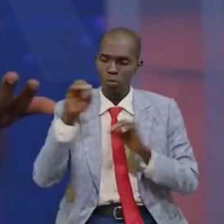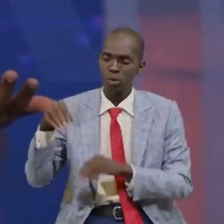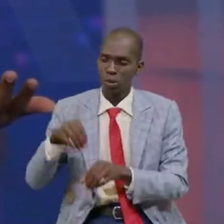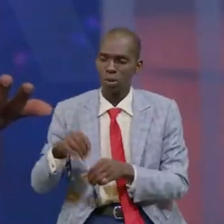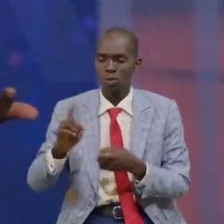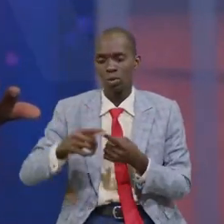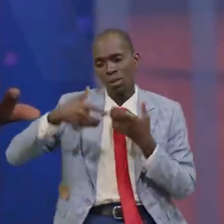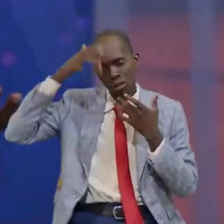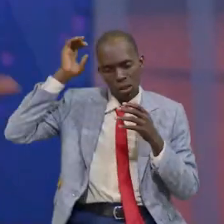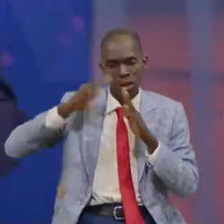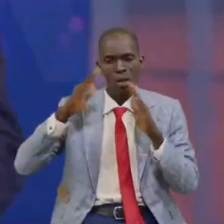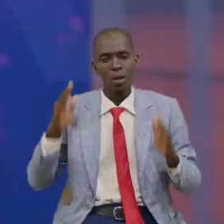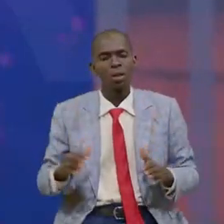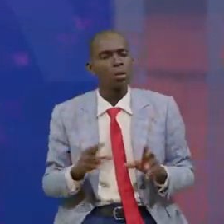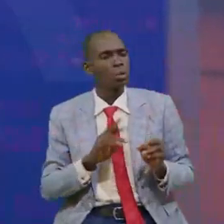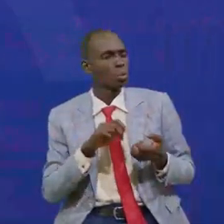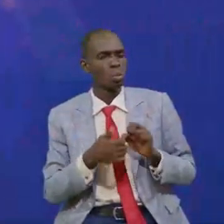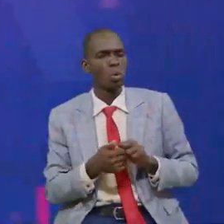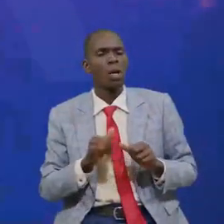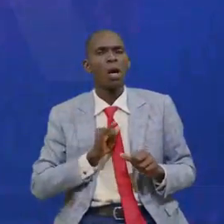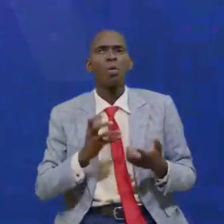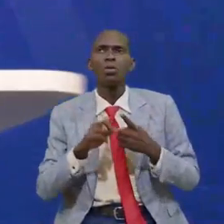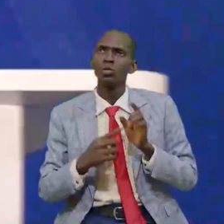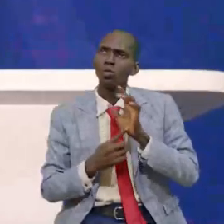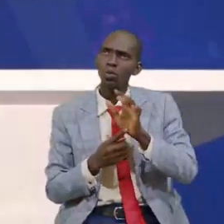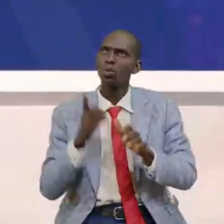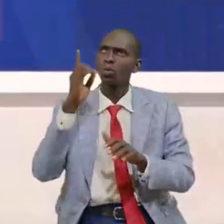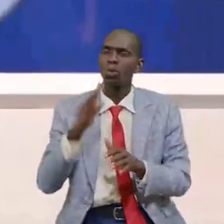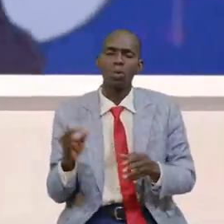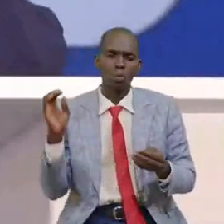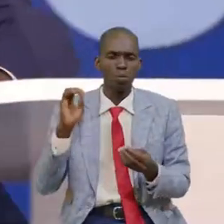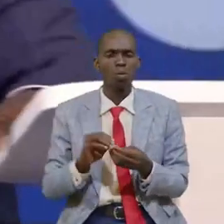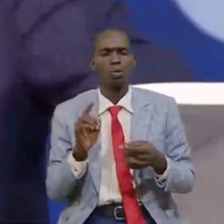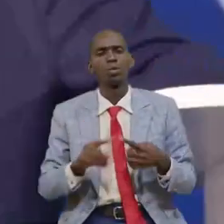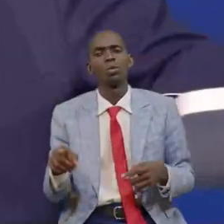veux prouver plus Dieu. Et ils l'ont jeté dedans.